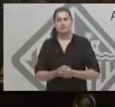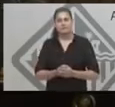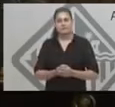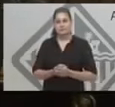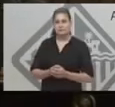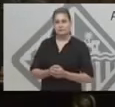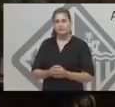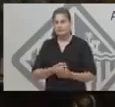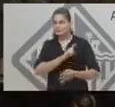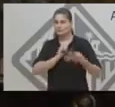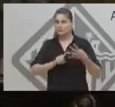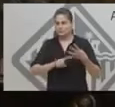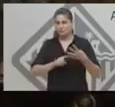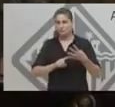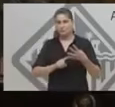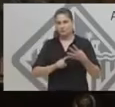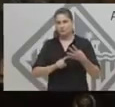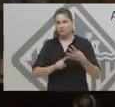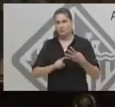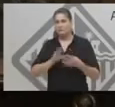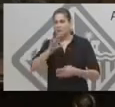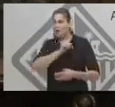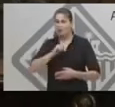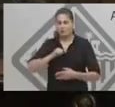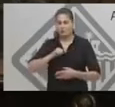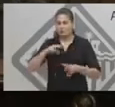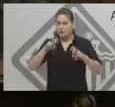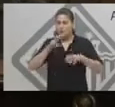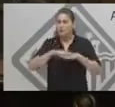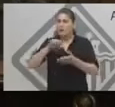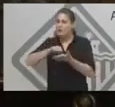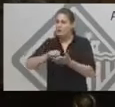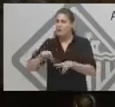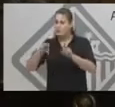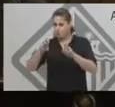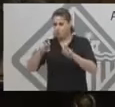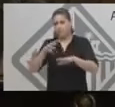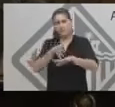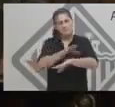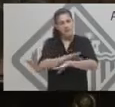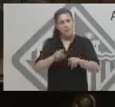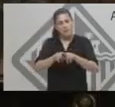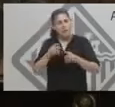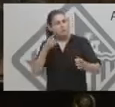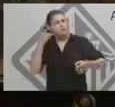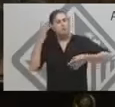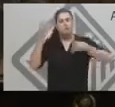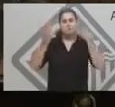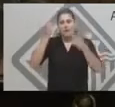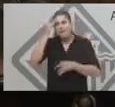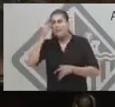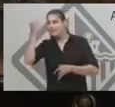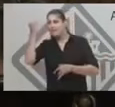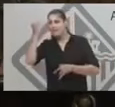En quart lloc, una nova economia per a una nova ciutat. Convertir Palma en una ciutat creativa mitjançant l'aliança i